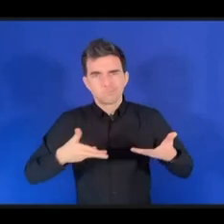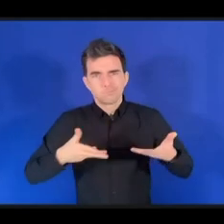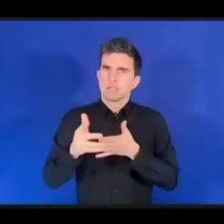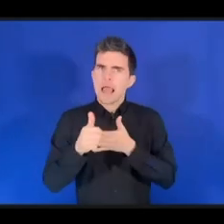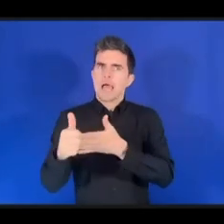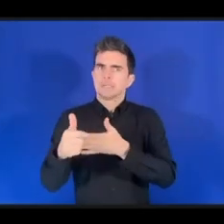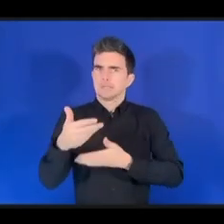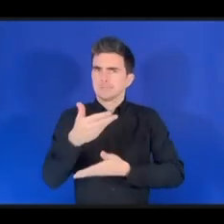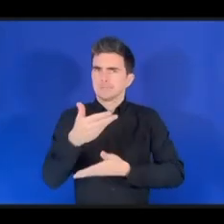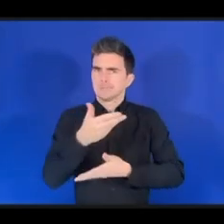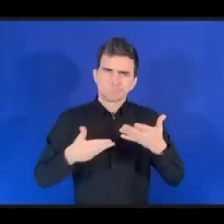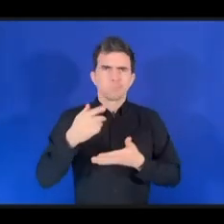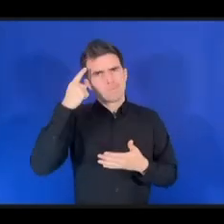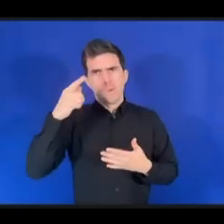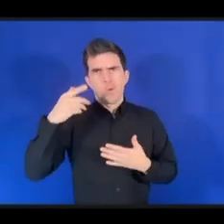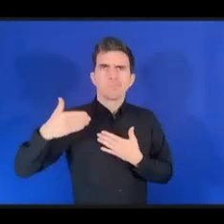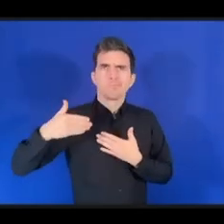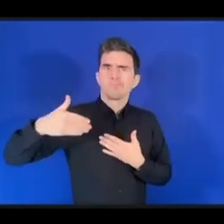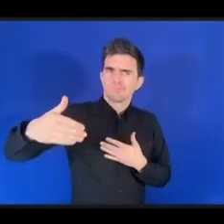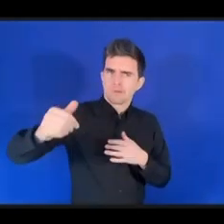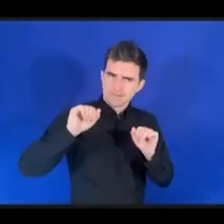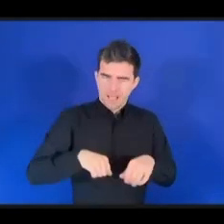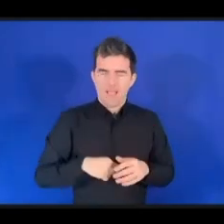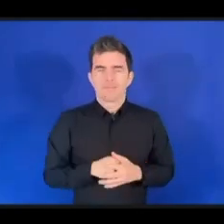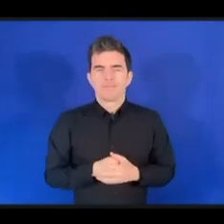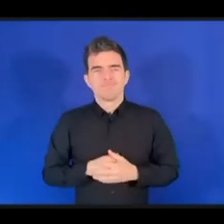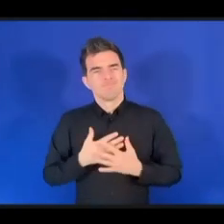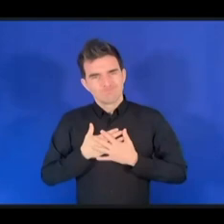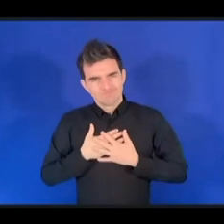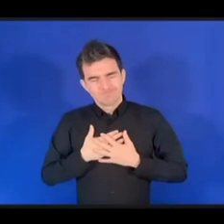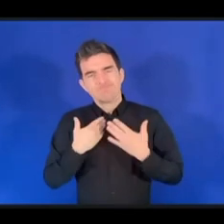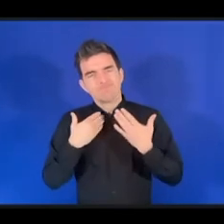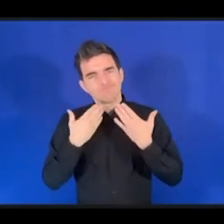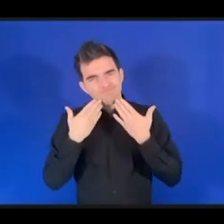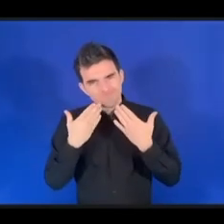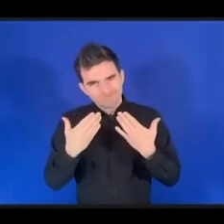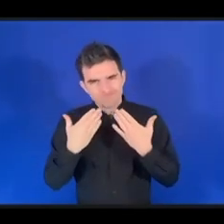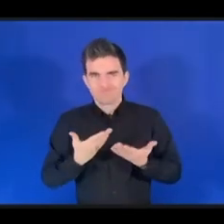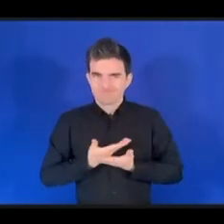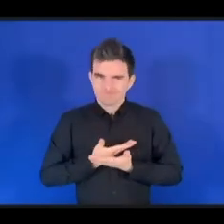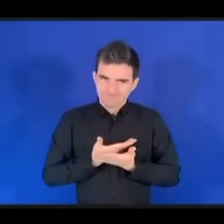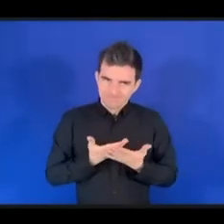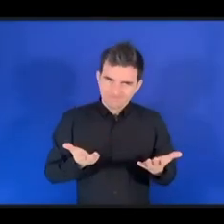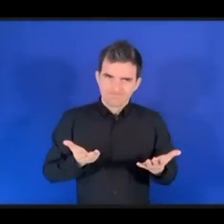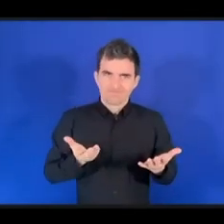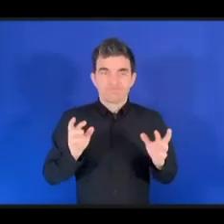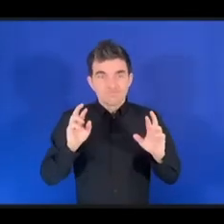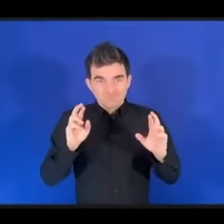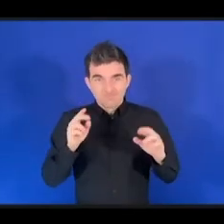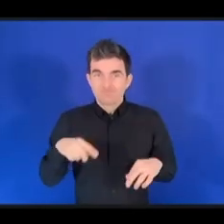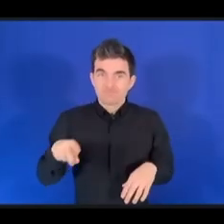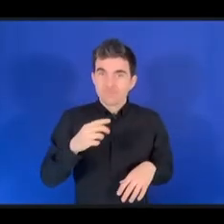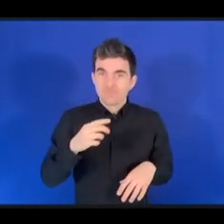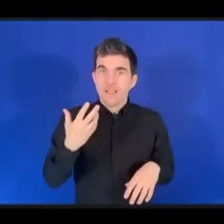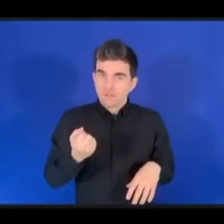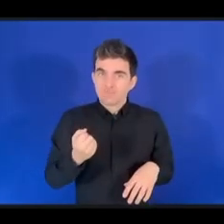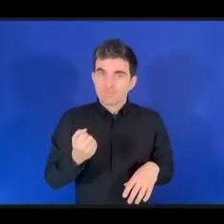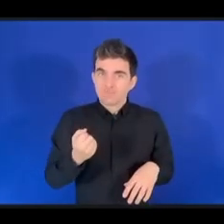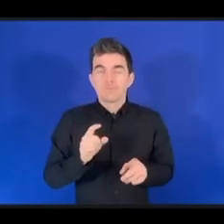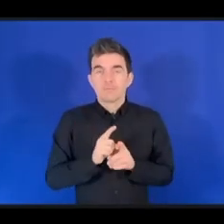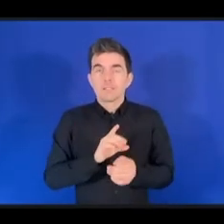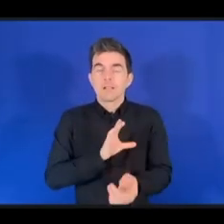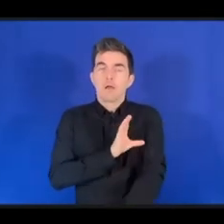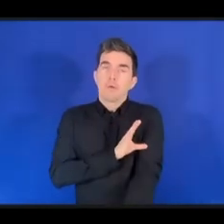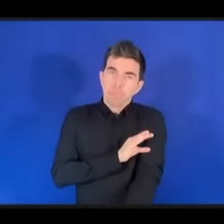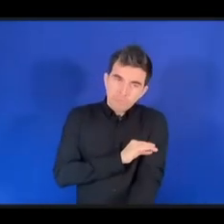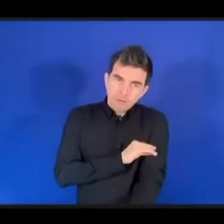中。那么最后一点呢，我希望大家在参会之余呢能够好好逛一逛京